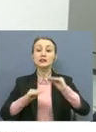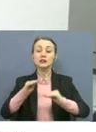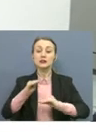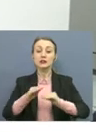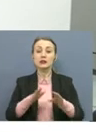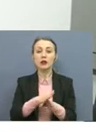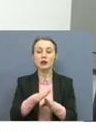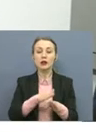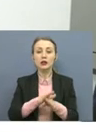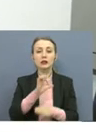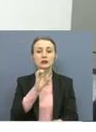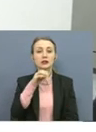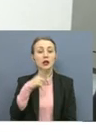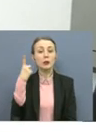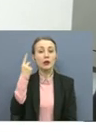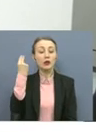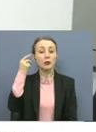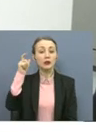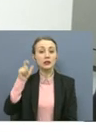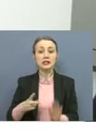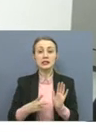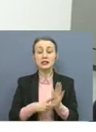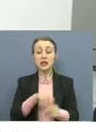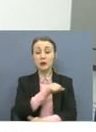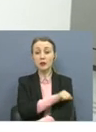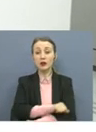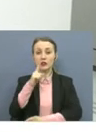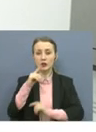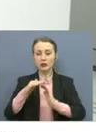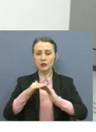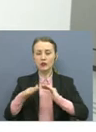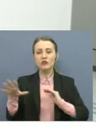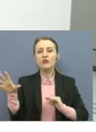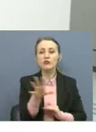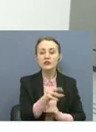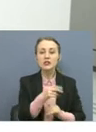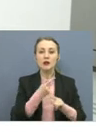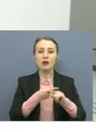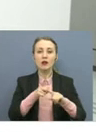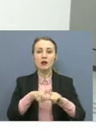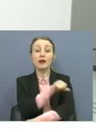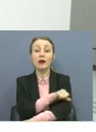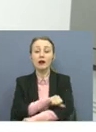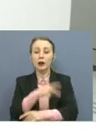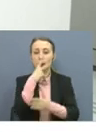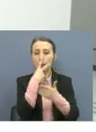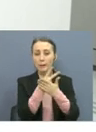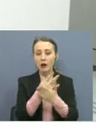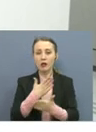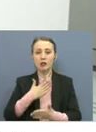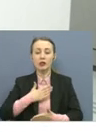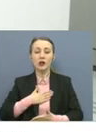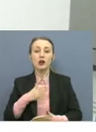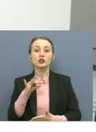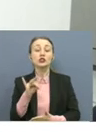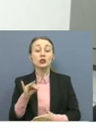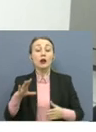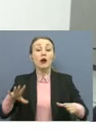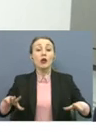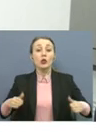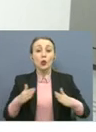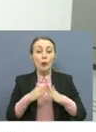біздің экспозицияларымыз арқылы көрініс табуда. Оның қатарында жылқыны қолға үйрету, түрік өркениеті де бар. Мұнда өткен ғасырдың 20-шы